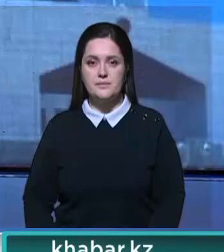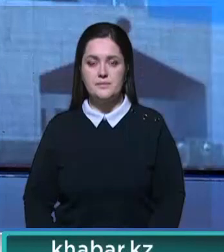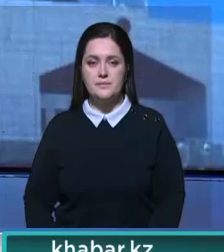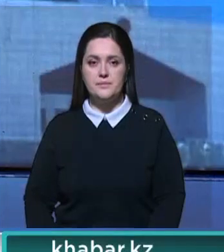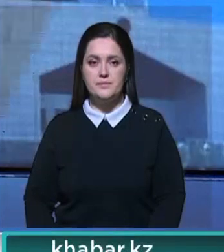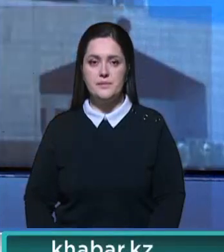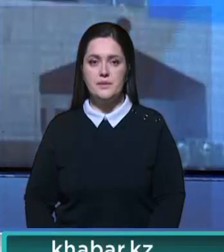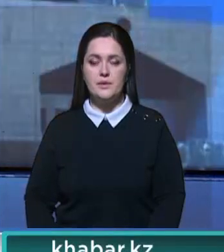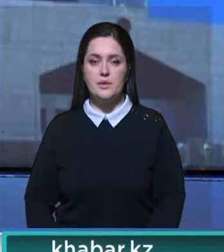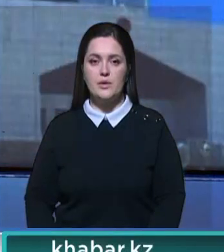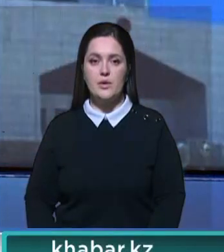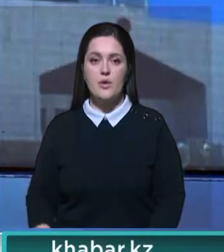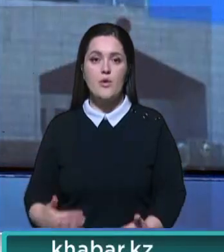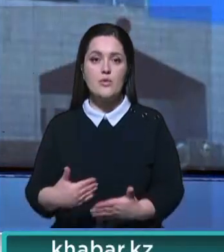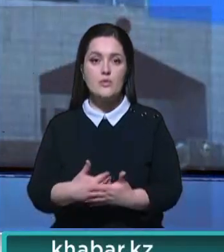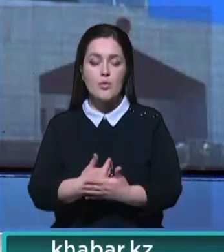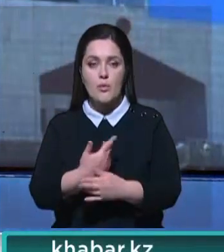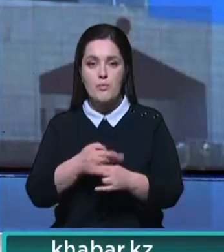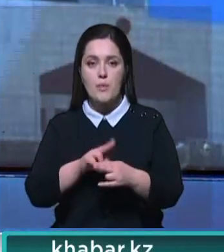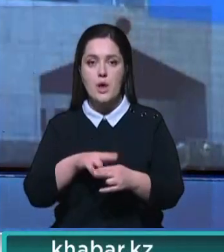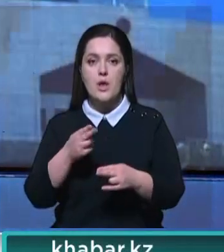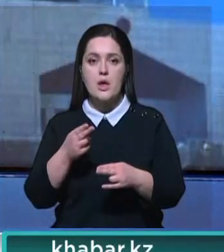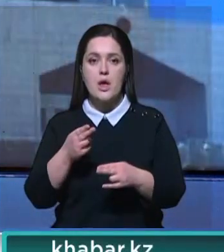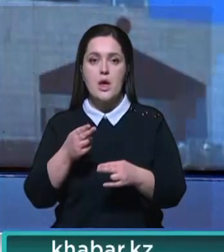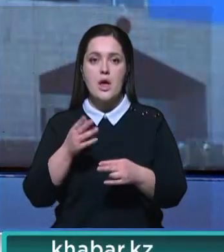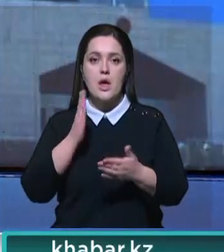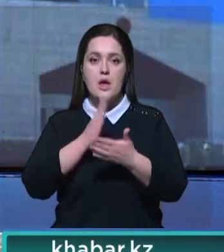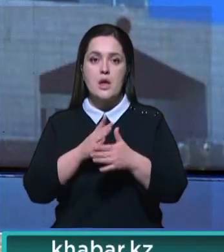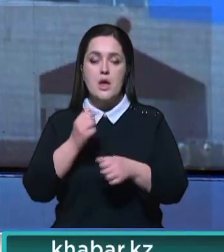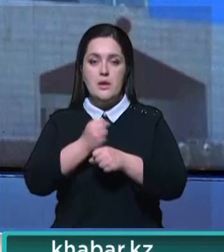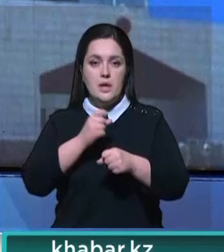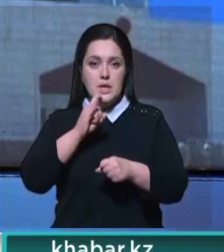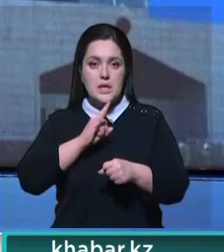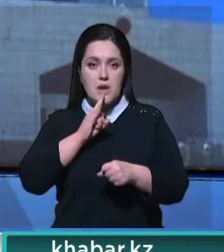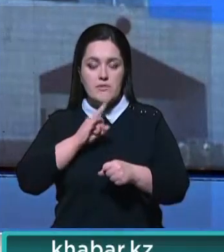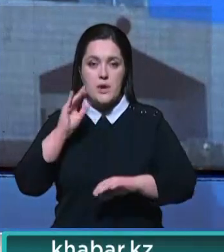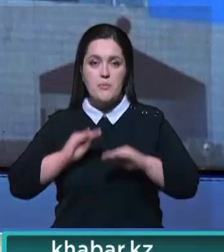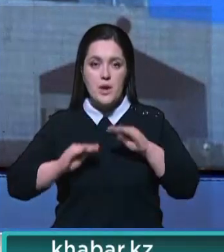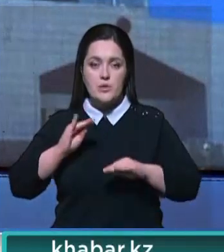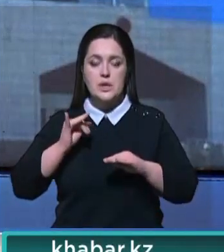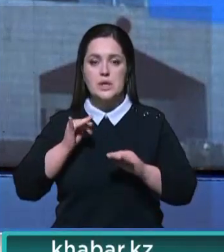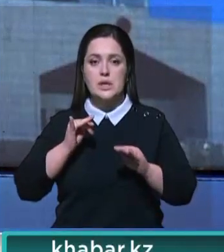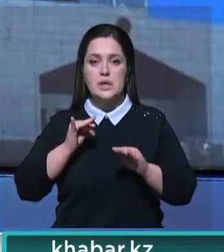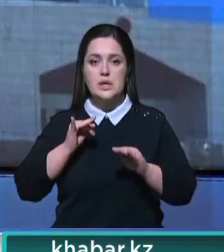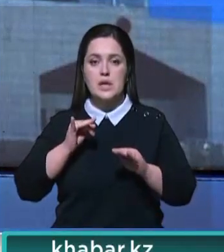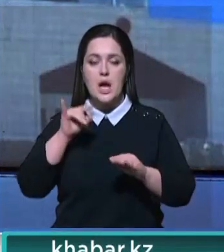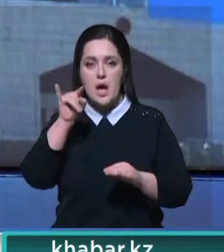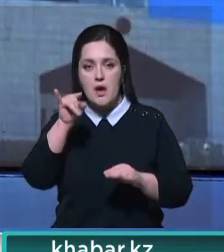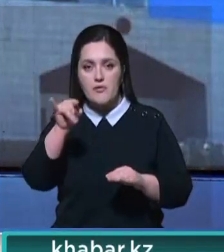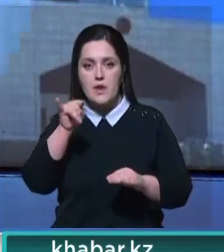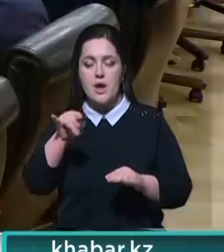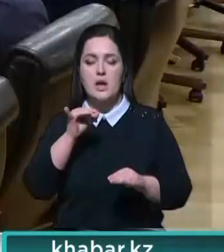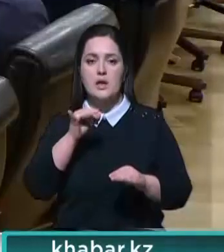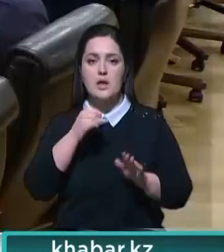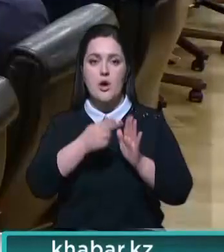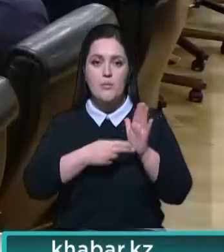новый антимонопольные меры в сфере производства нефтепродуктов и на рынке пассажирских авиаперевозок рассмотрели в